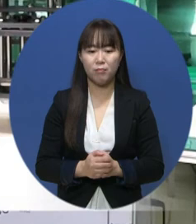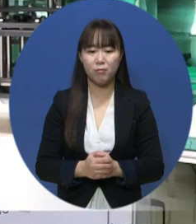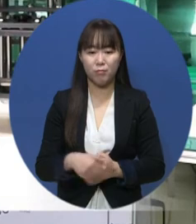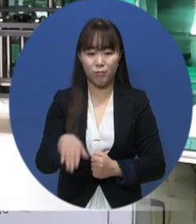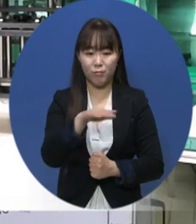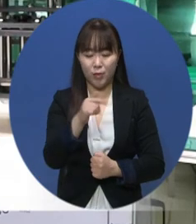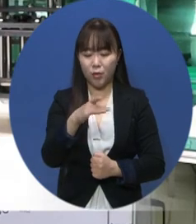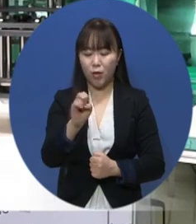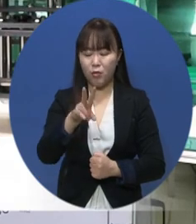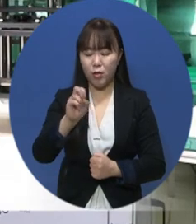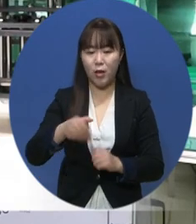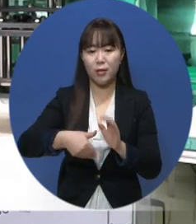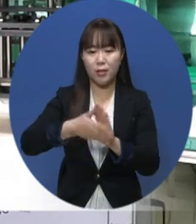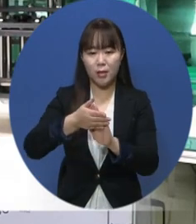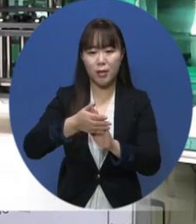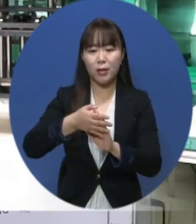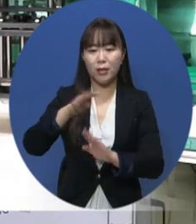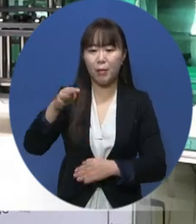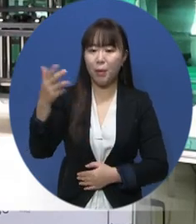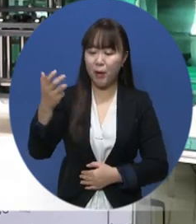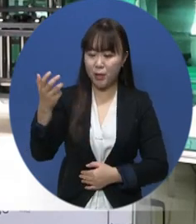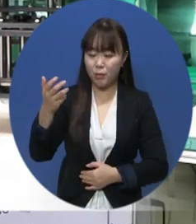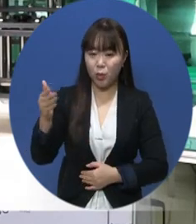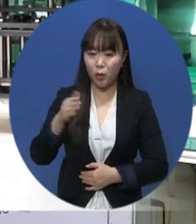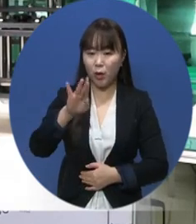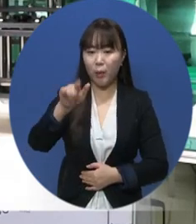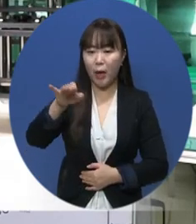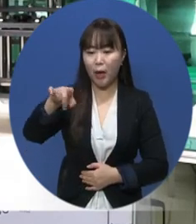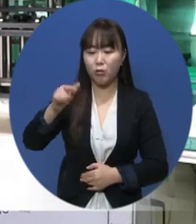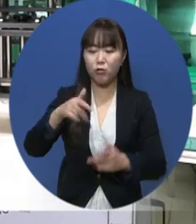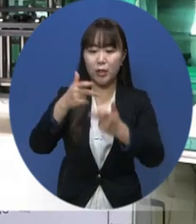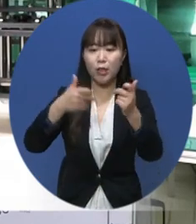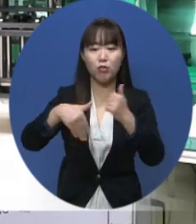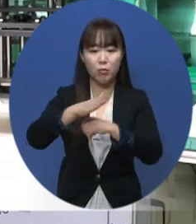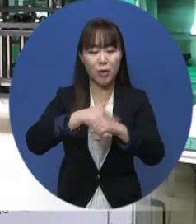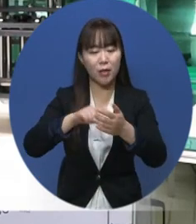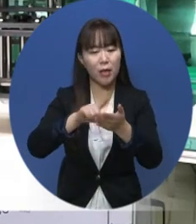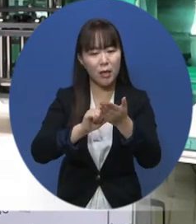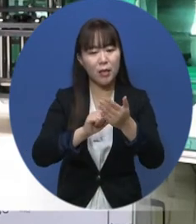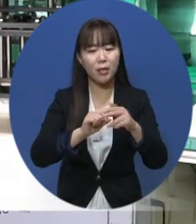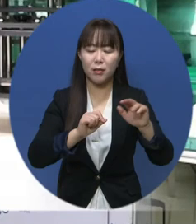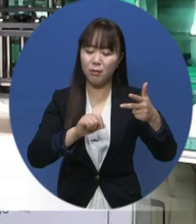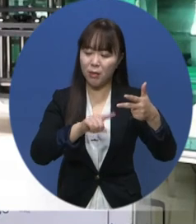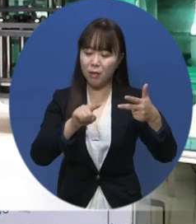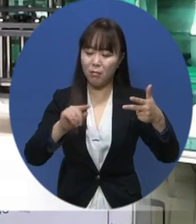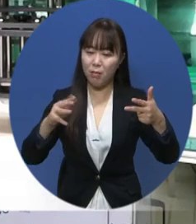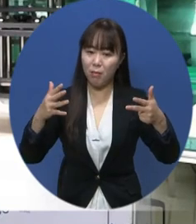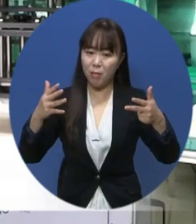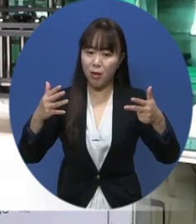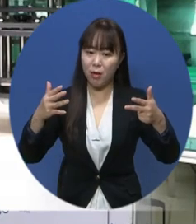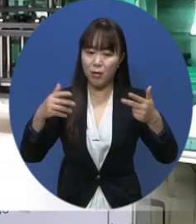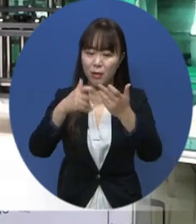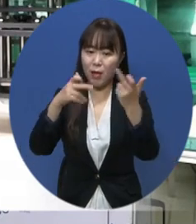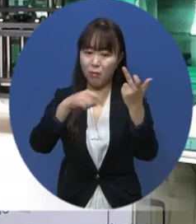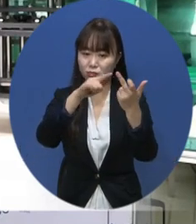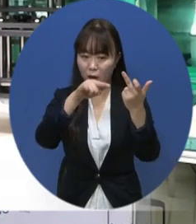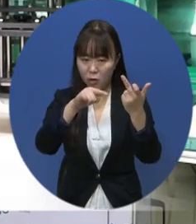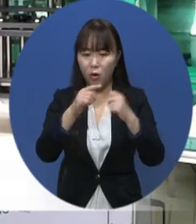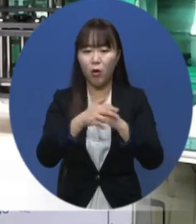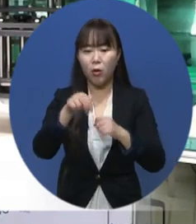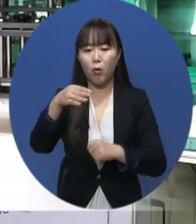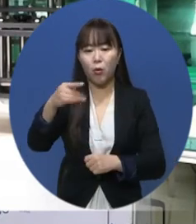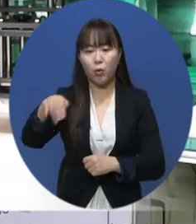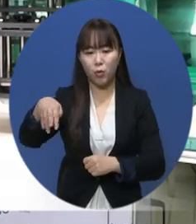광양시 480여 농가는 백운산 일대 약 한 700에서 800고지에서 지금